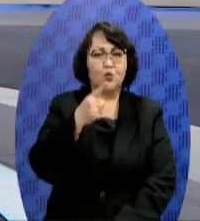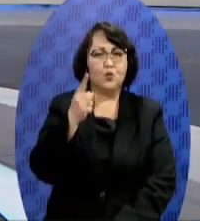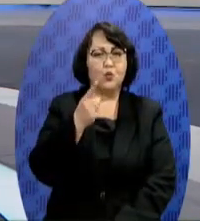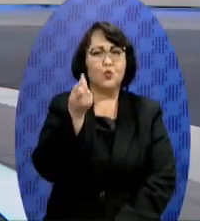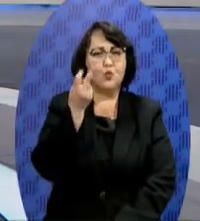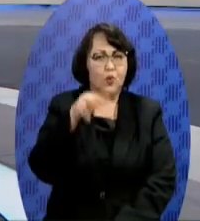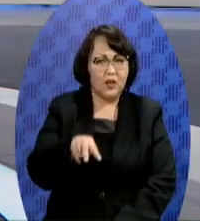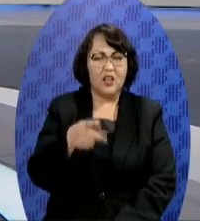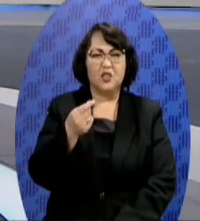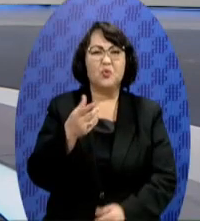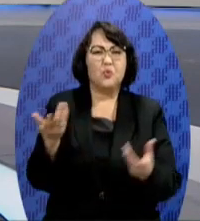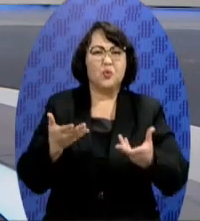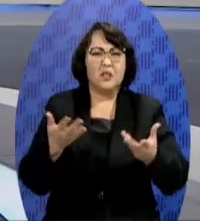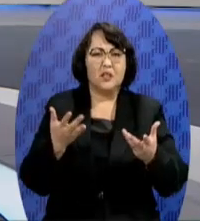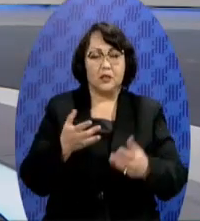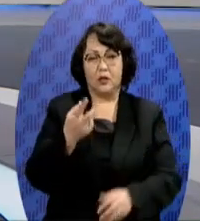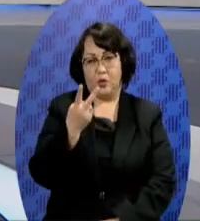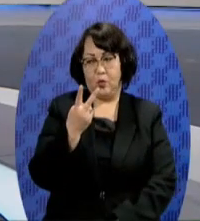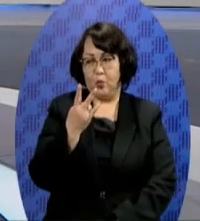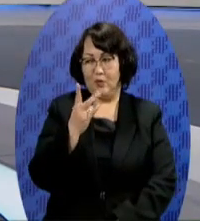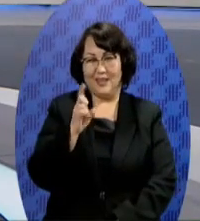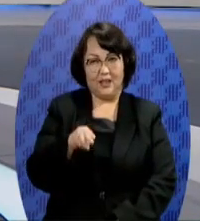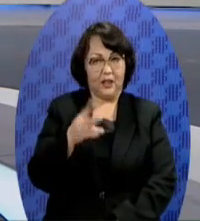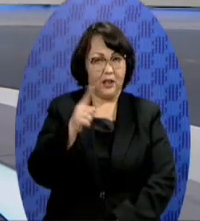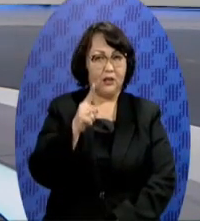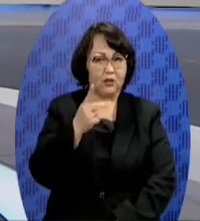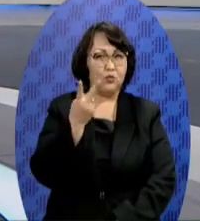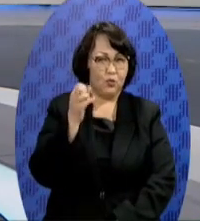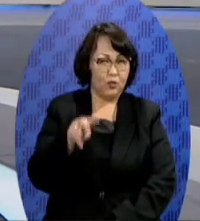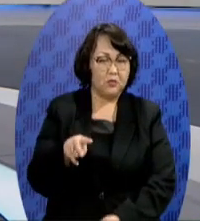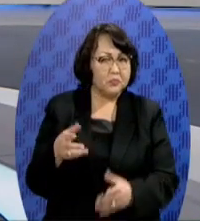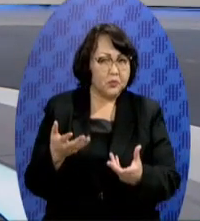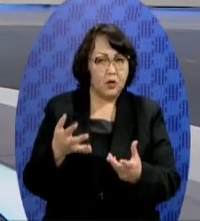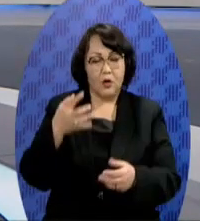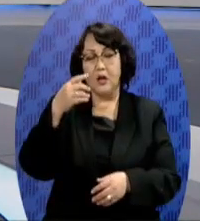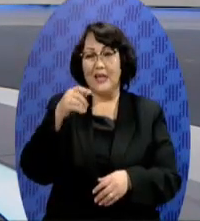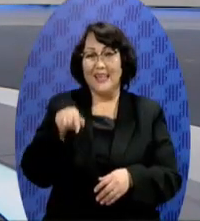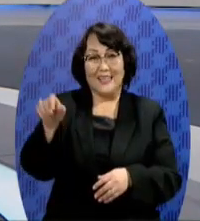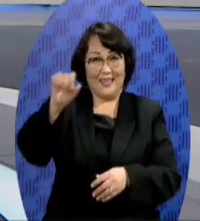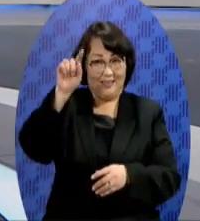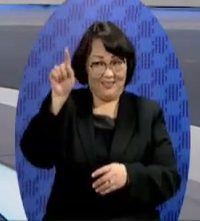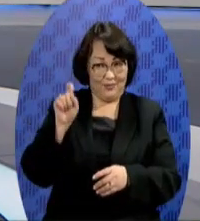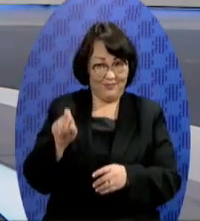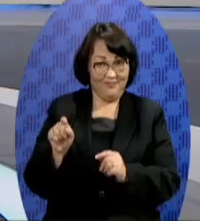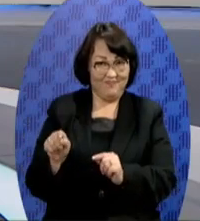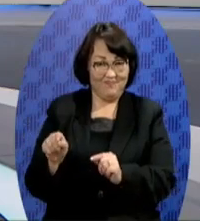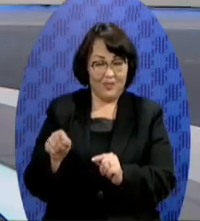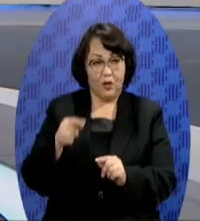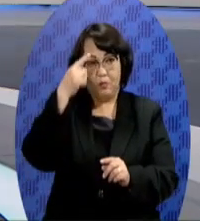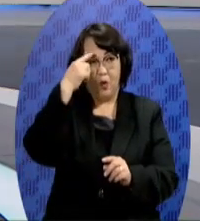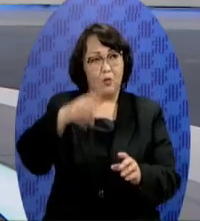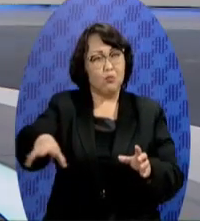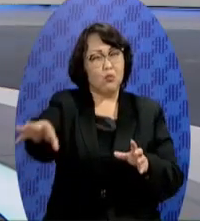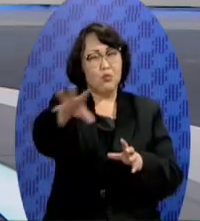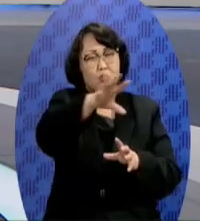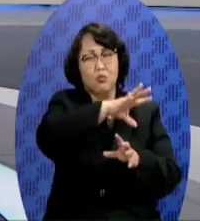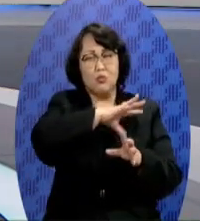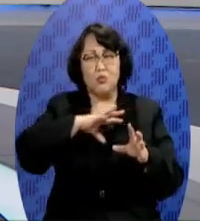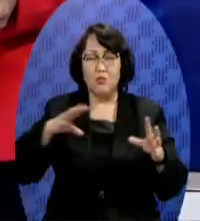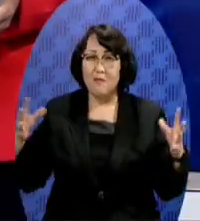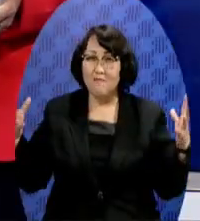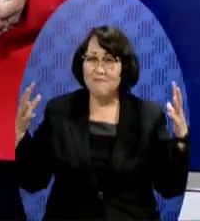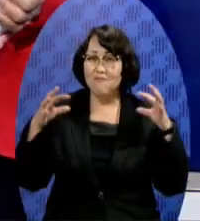байна вэ? Тэгэхээр энэ асуултыг тавих өмнө өнөөдөр монголчууд бидэнд нэгдсэн нэгдмэл үнэт зүйл байна уу гэдэг асуулт зүй ёсоор гарч ирнэ. За